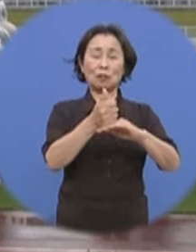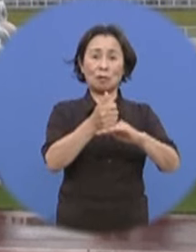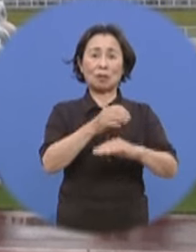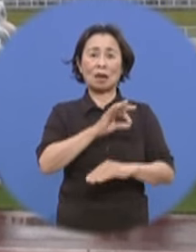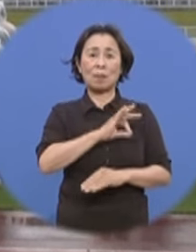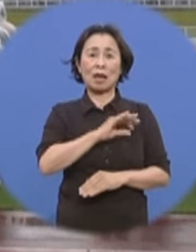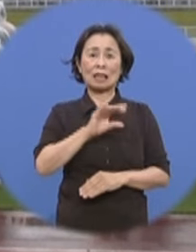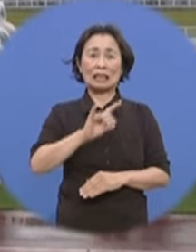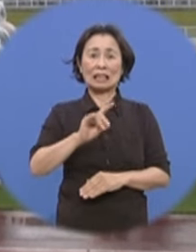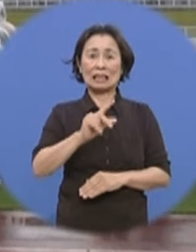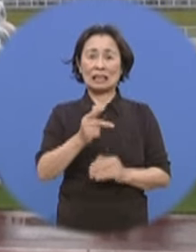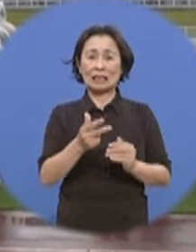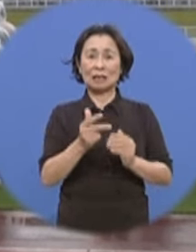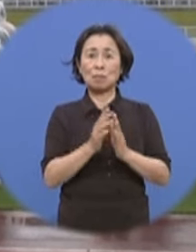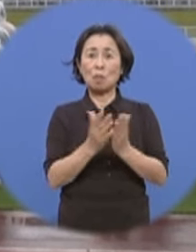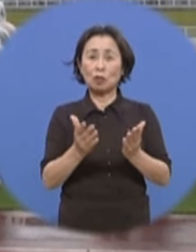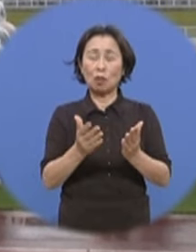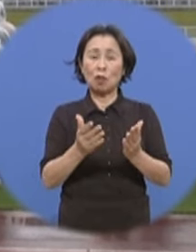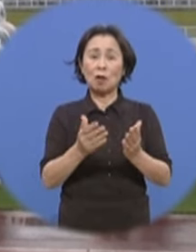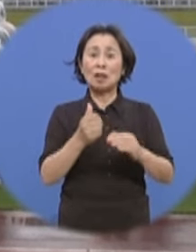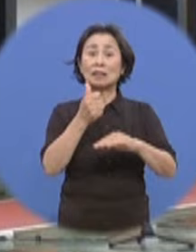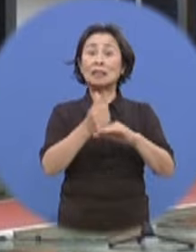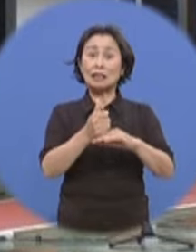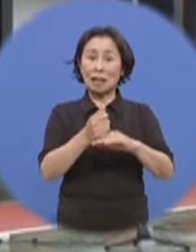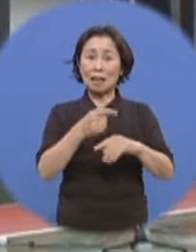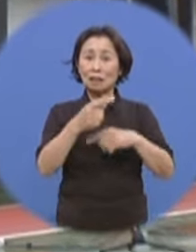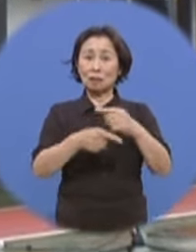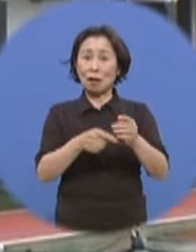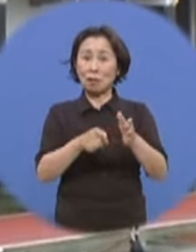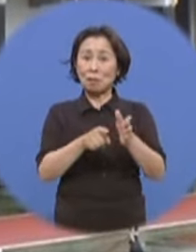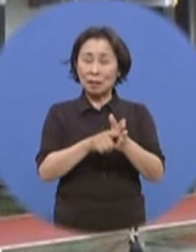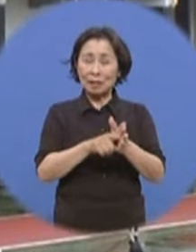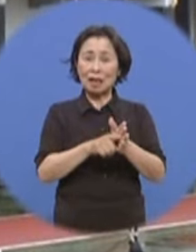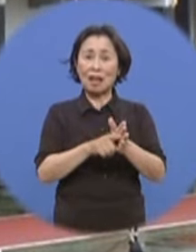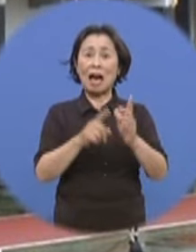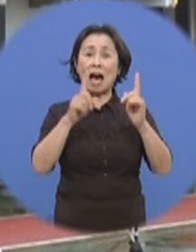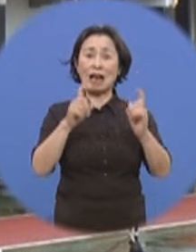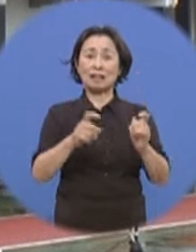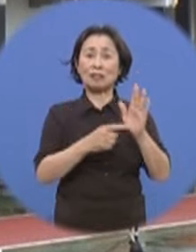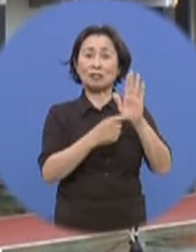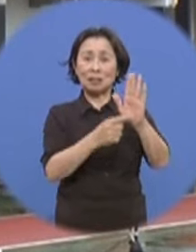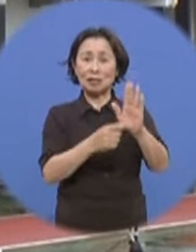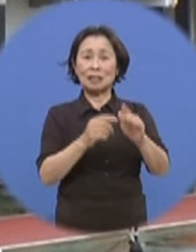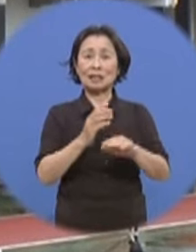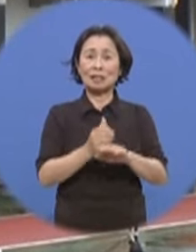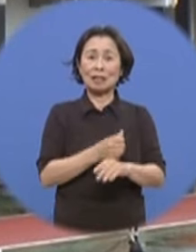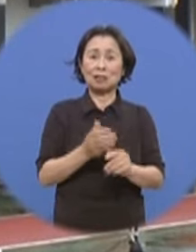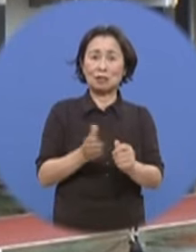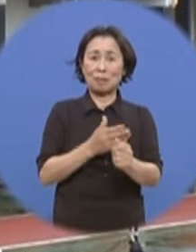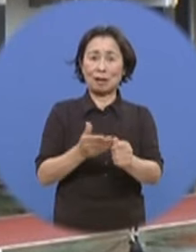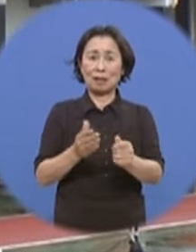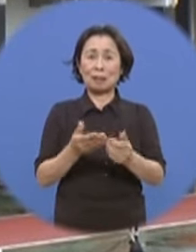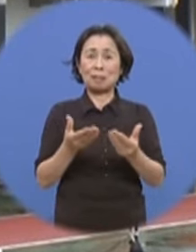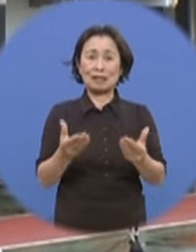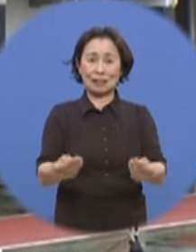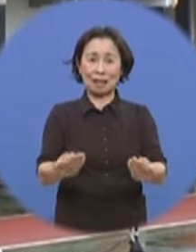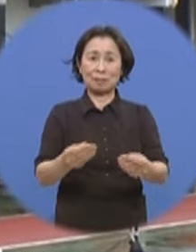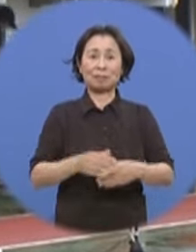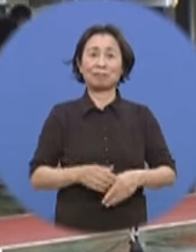が挨拶し主を交え選手を激励します皆さん